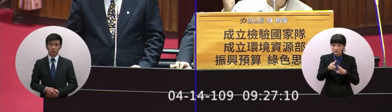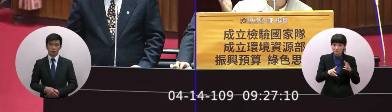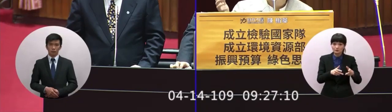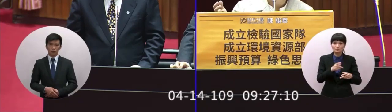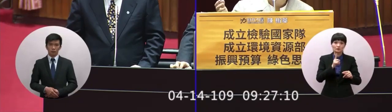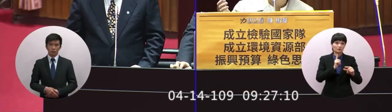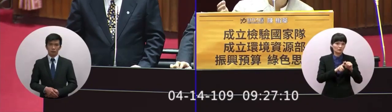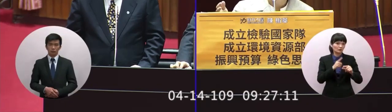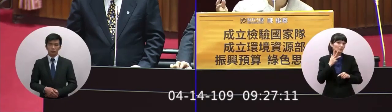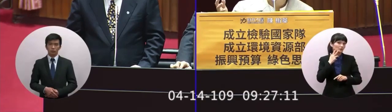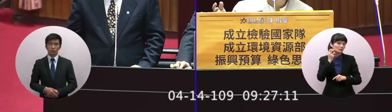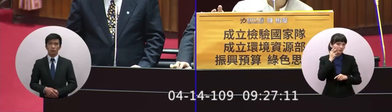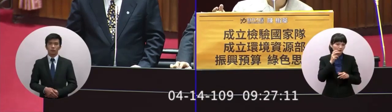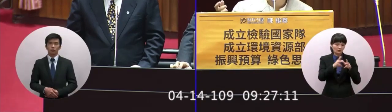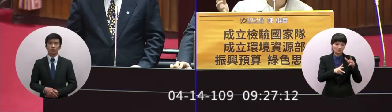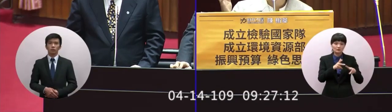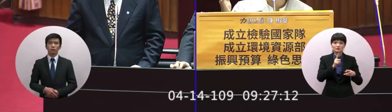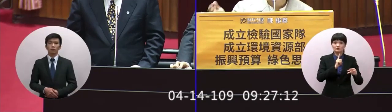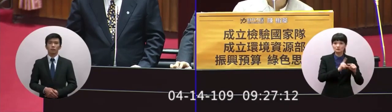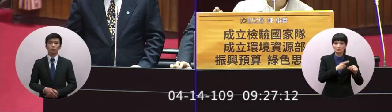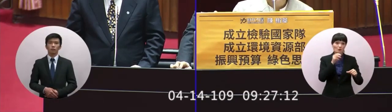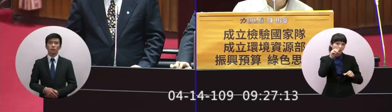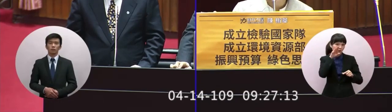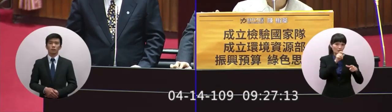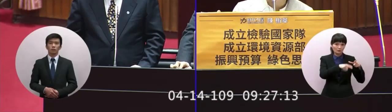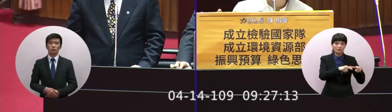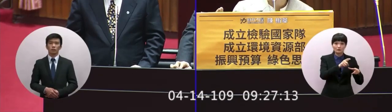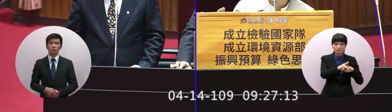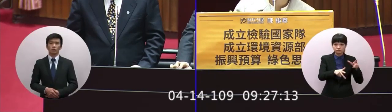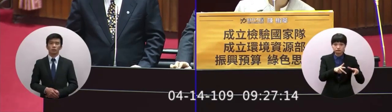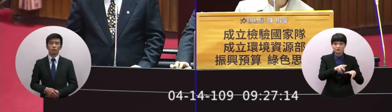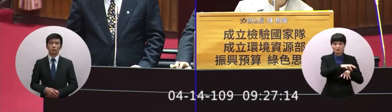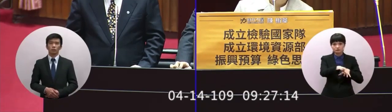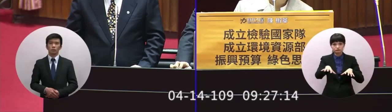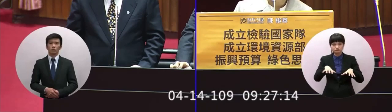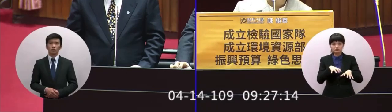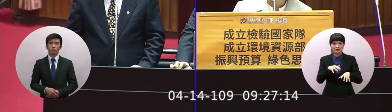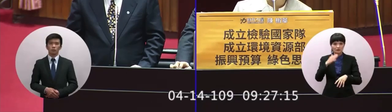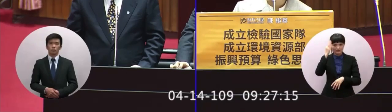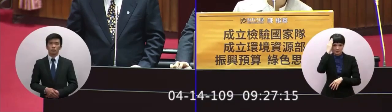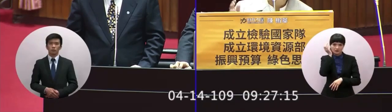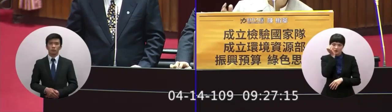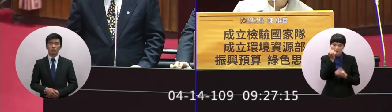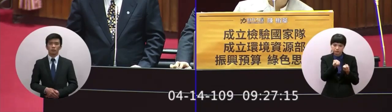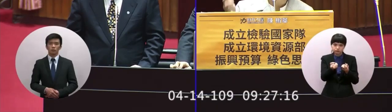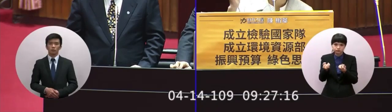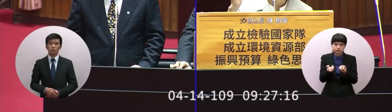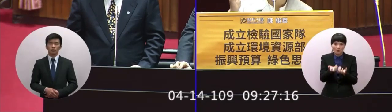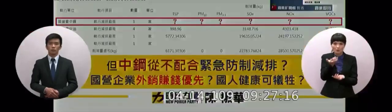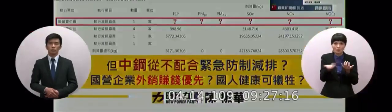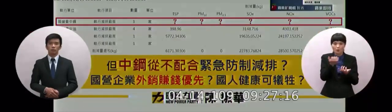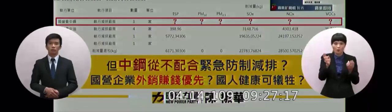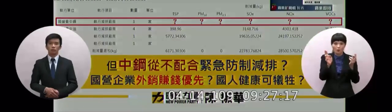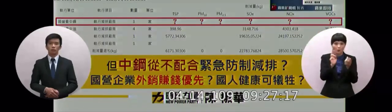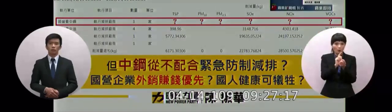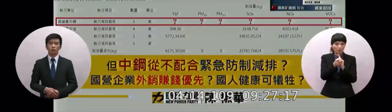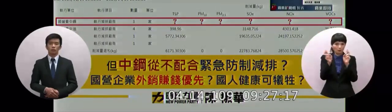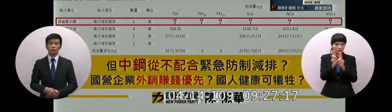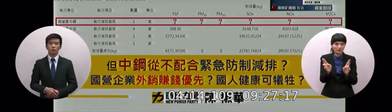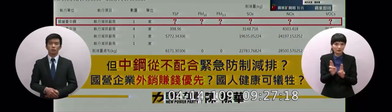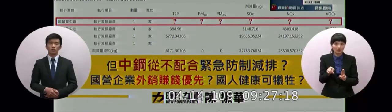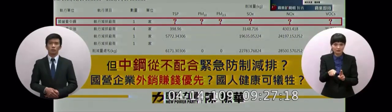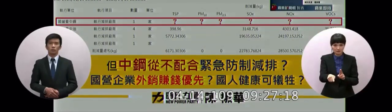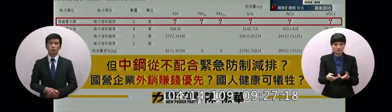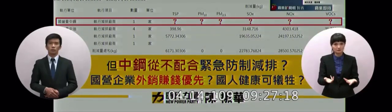中隆，还有很多这些所谓燃煤发电，其实就是中南部空气污染还有农